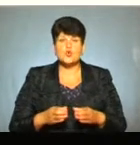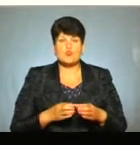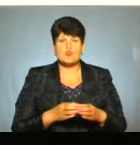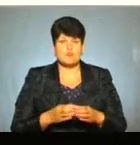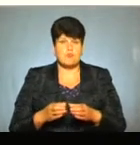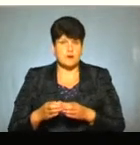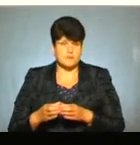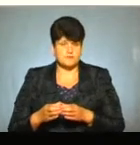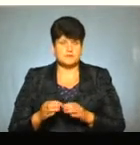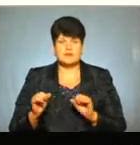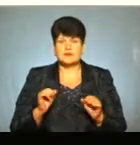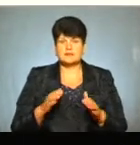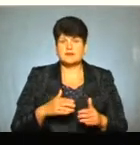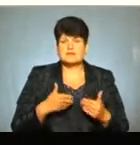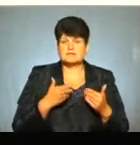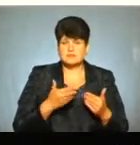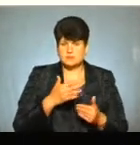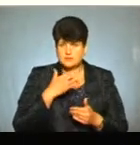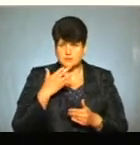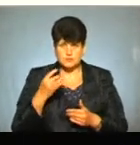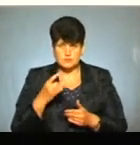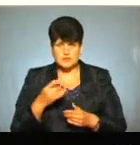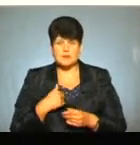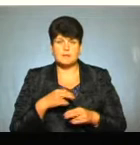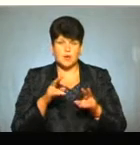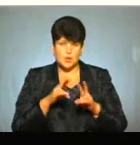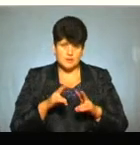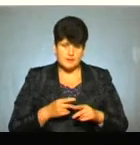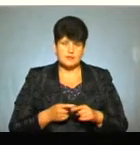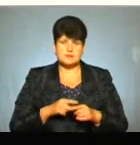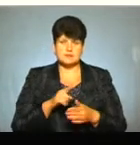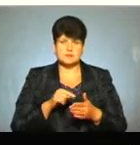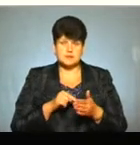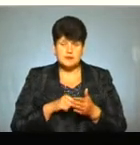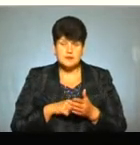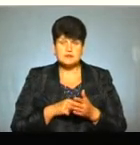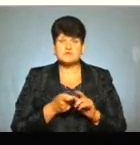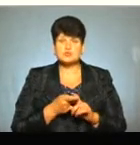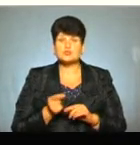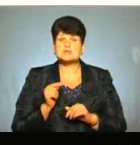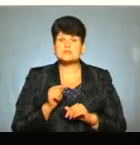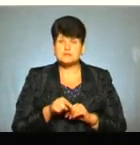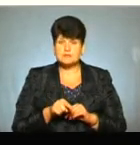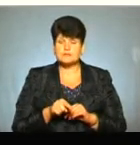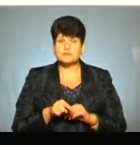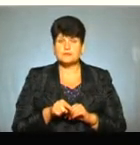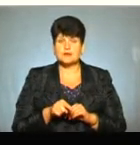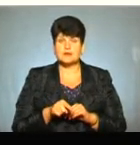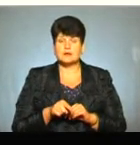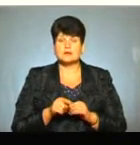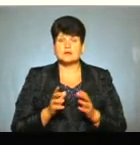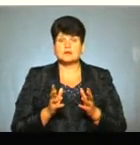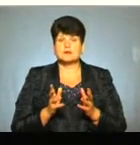адже і керівники зверталися неодноразово, і ми десь розглядали ці питання в зв'язку з тим, що контингент, на